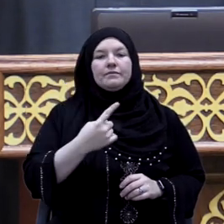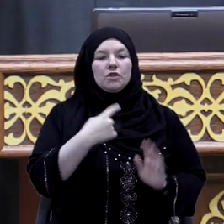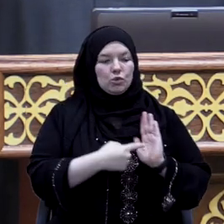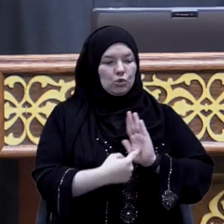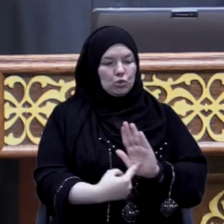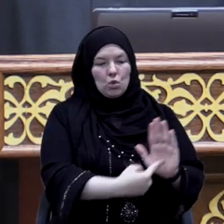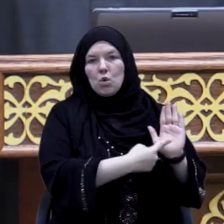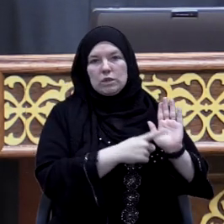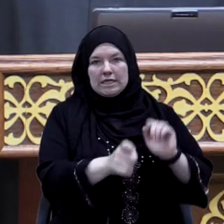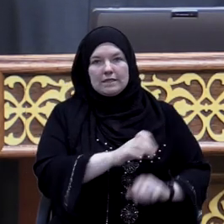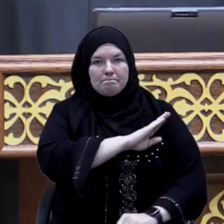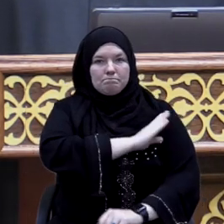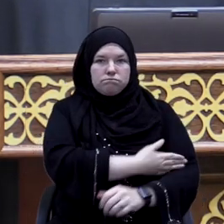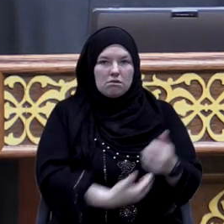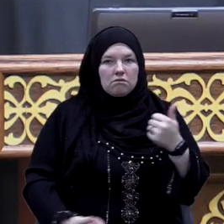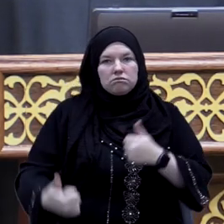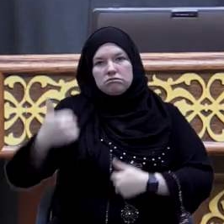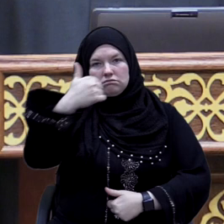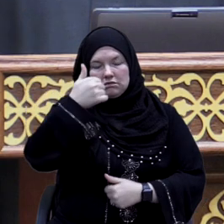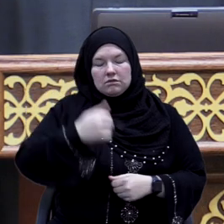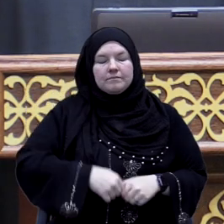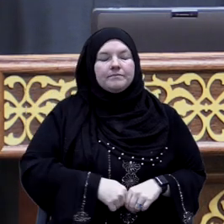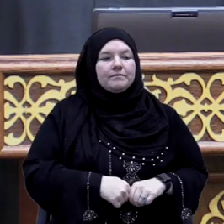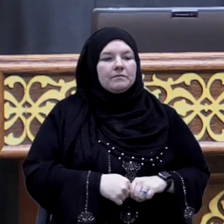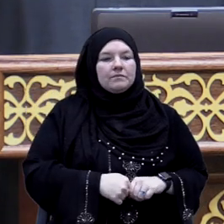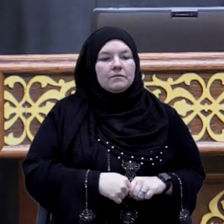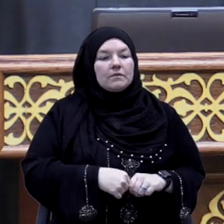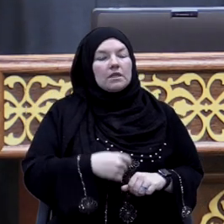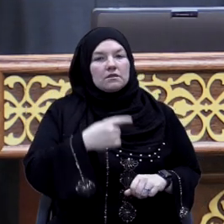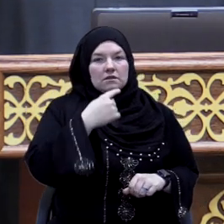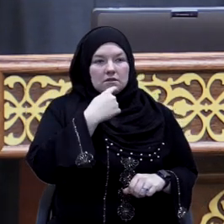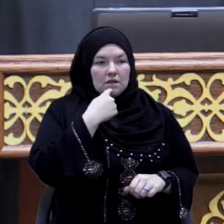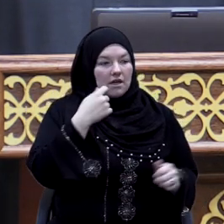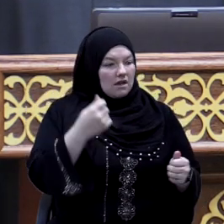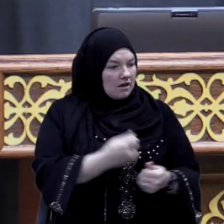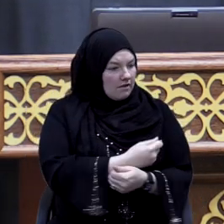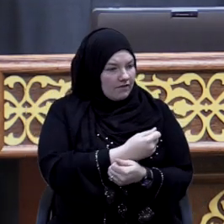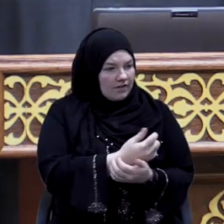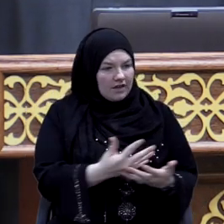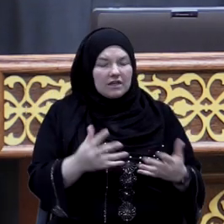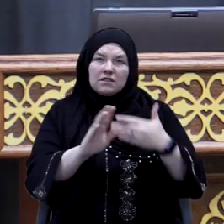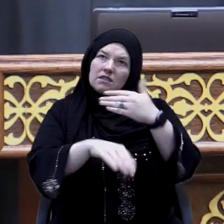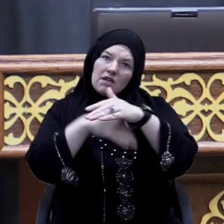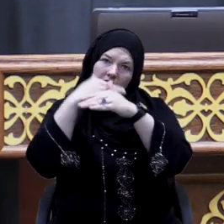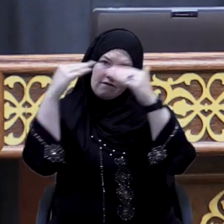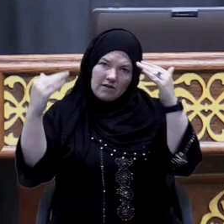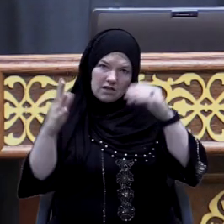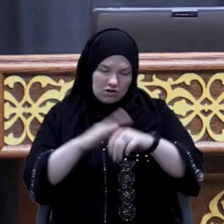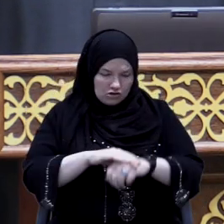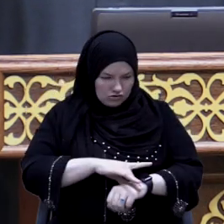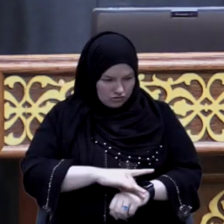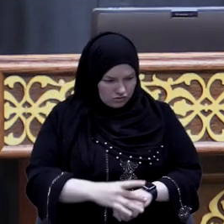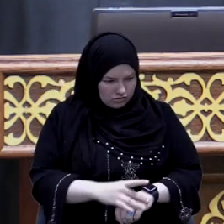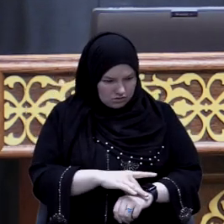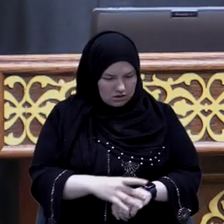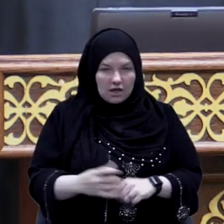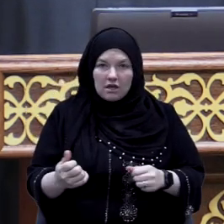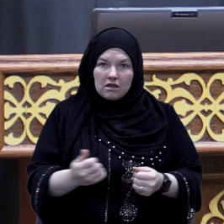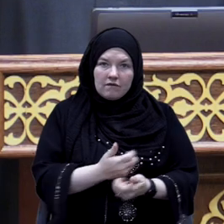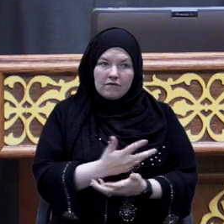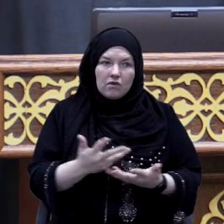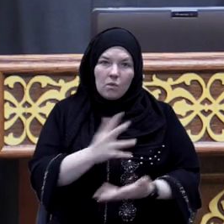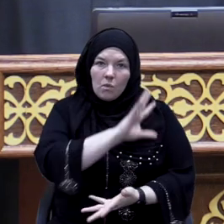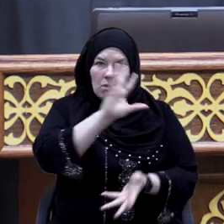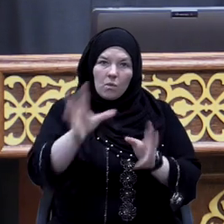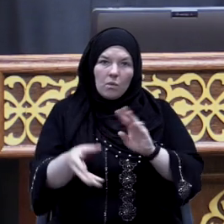فِي السَّمَاوَاتِ وَالْأَرْضِ. Indeed, everything, whatever is in heavens and in the earth, all